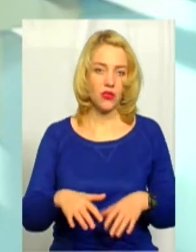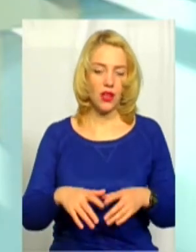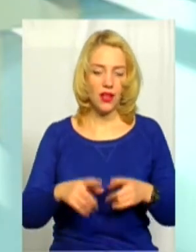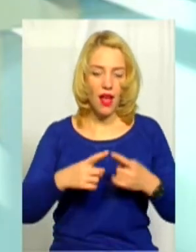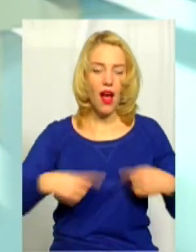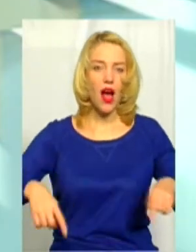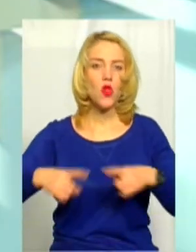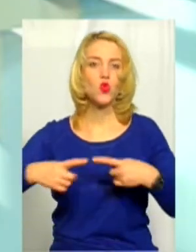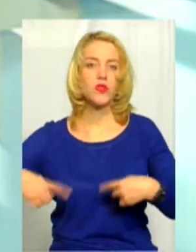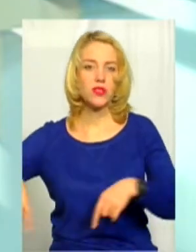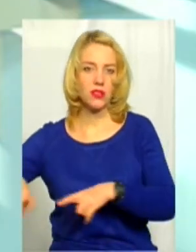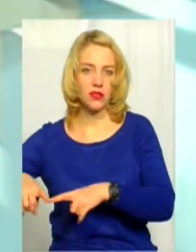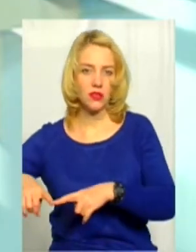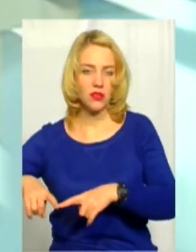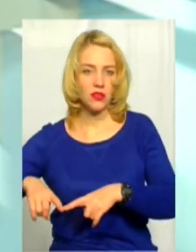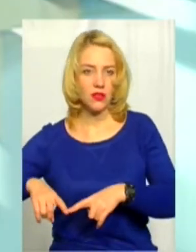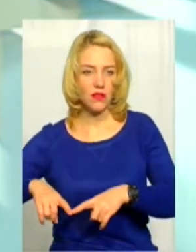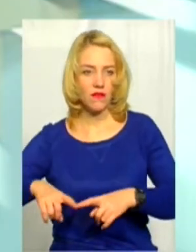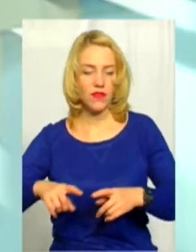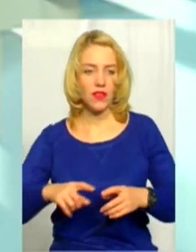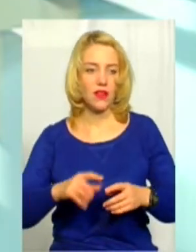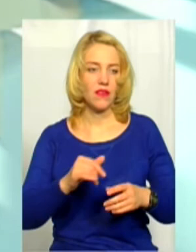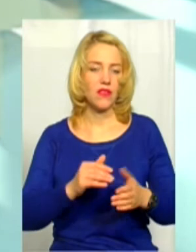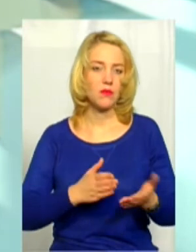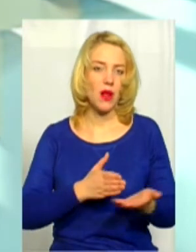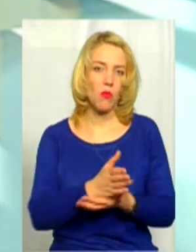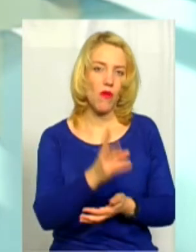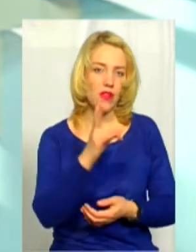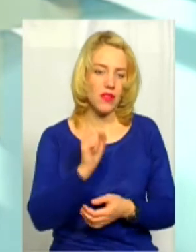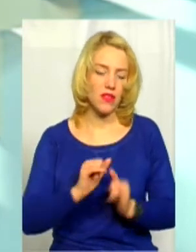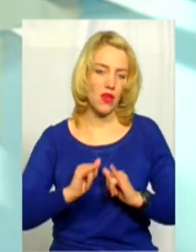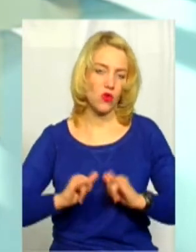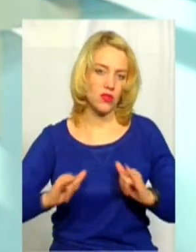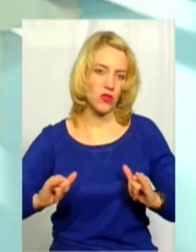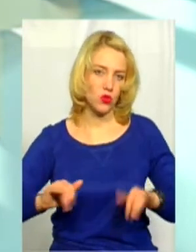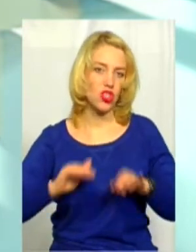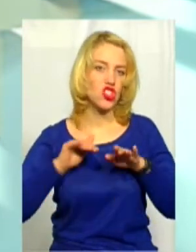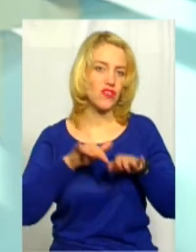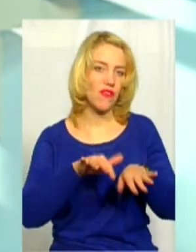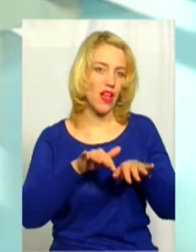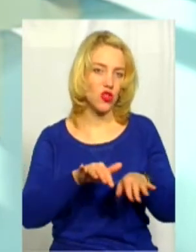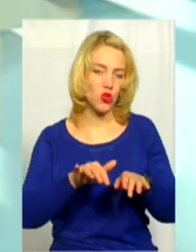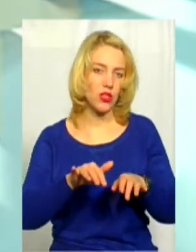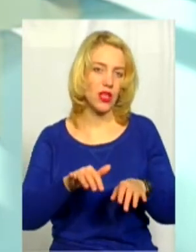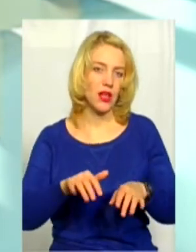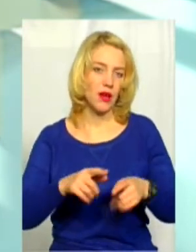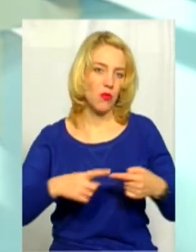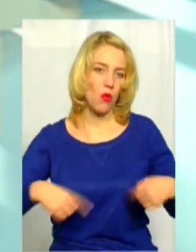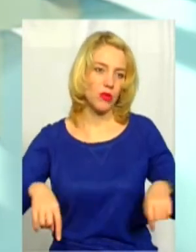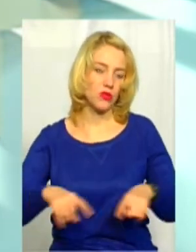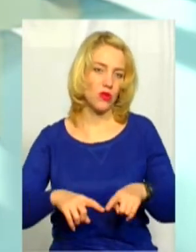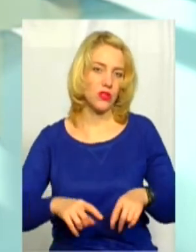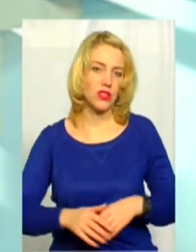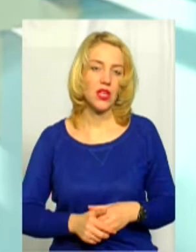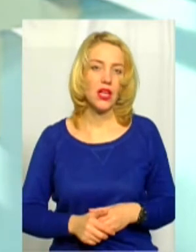галузі, втратили цілі відділи, спрямовані на розвиток швейної промисловості, легкої промисловості.